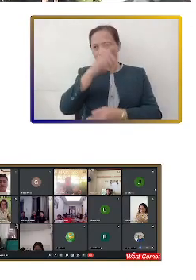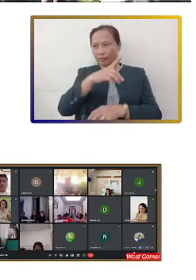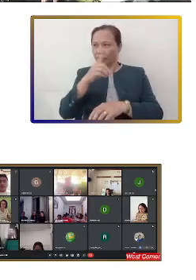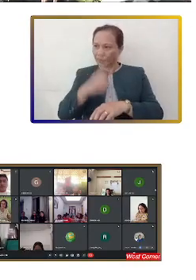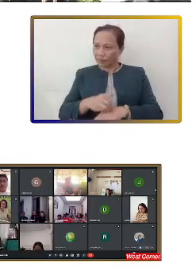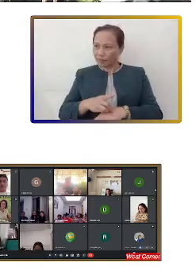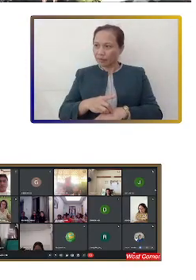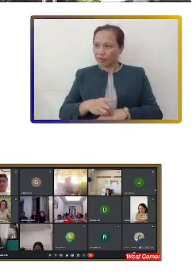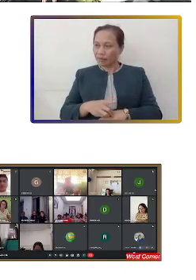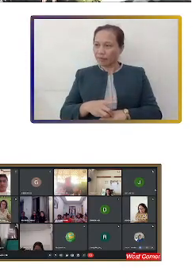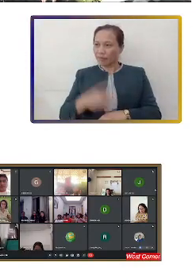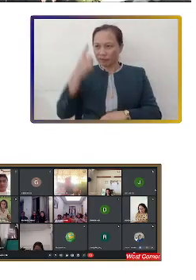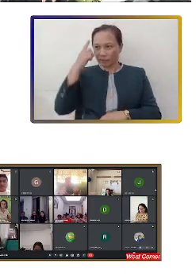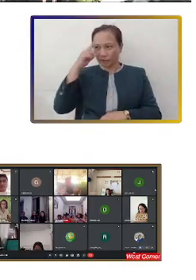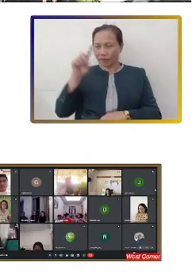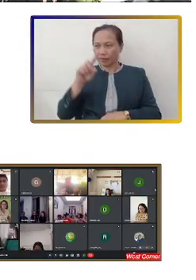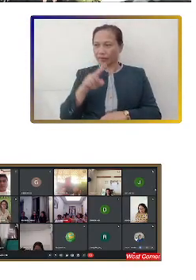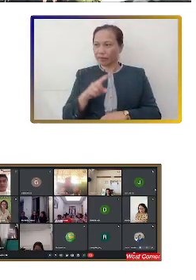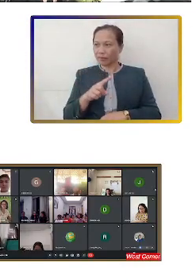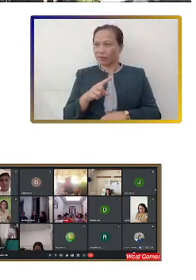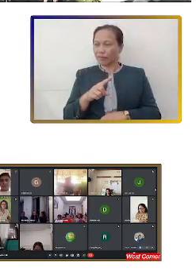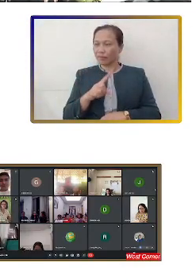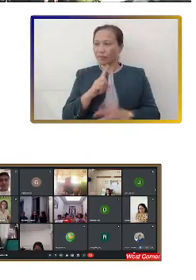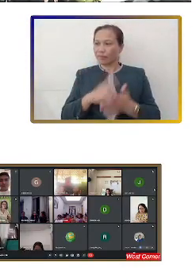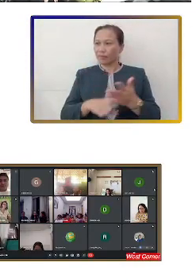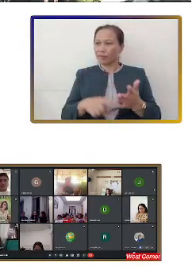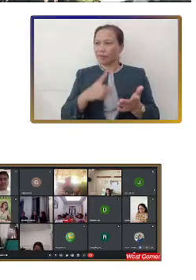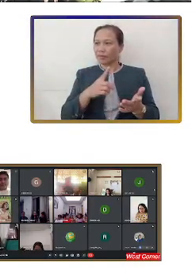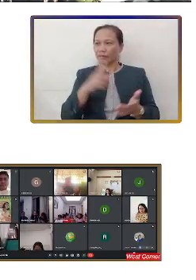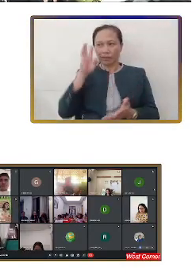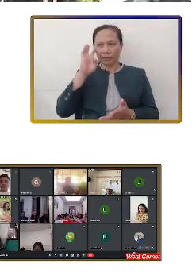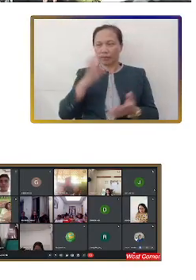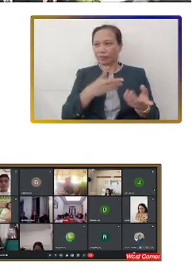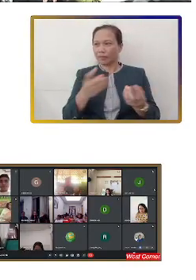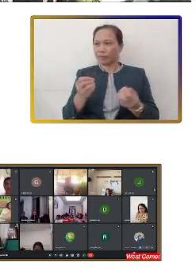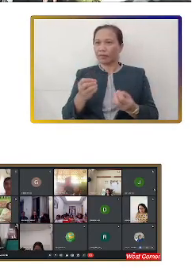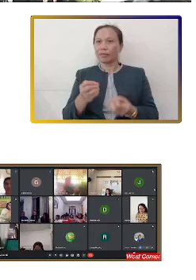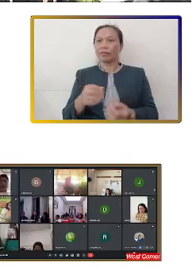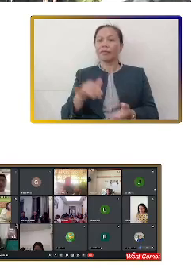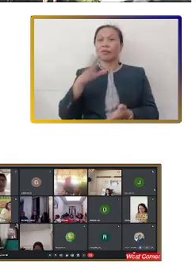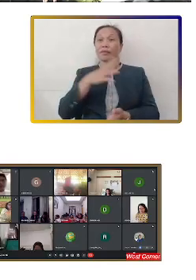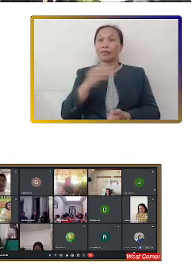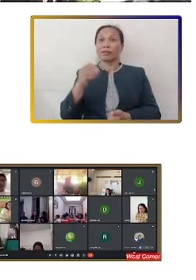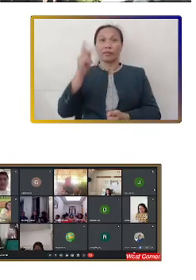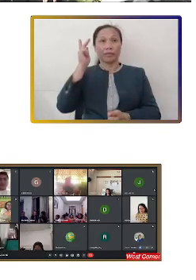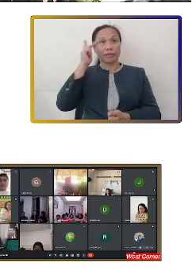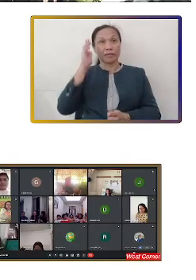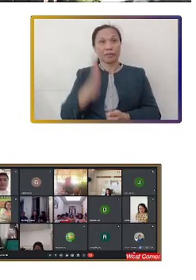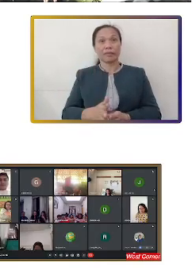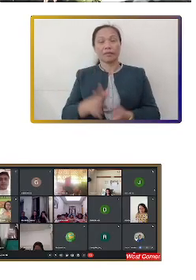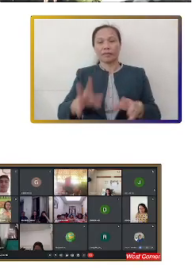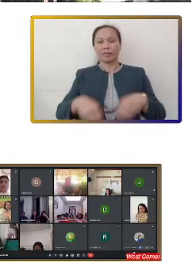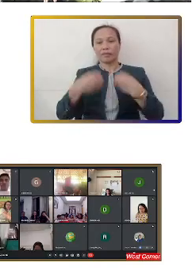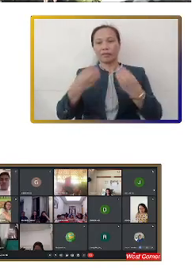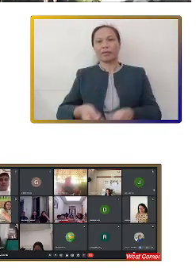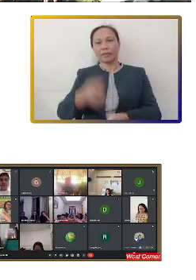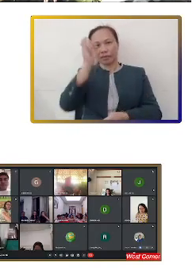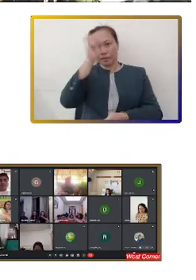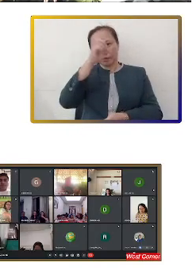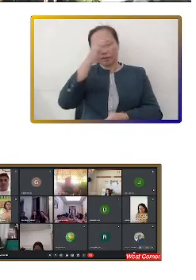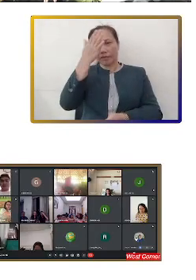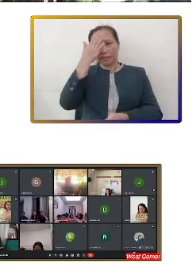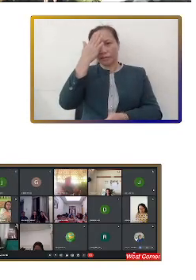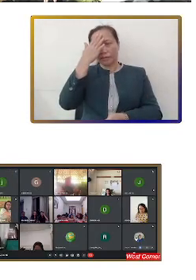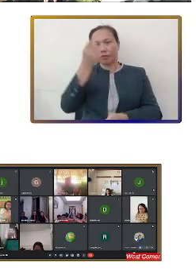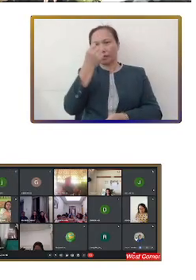sa kanyang tinawag, at ang pastor naman ang nagbibigay ng wisdom, knowledge, and